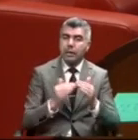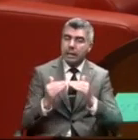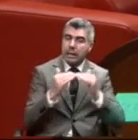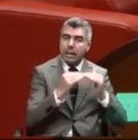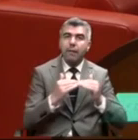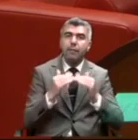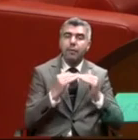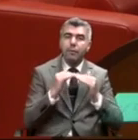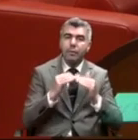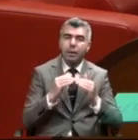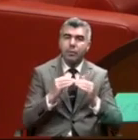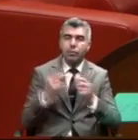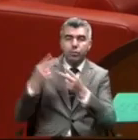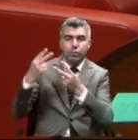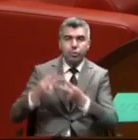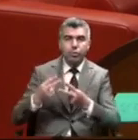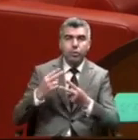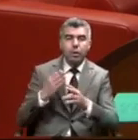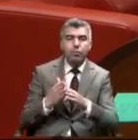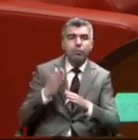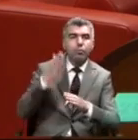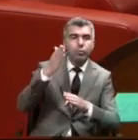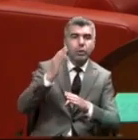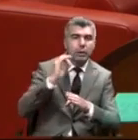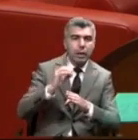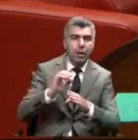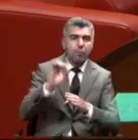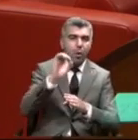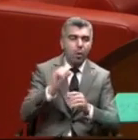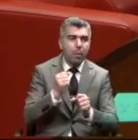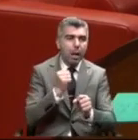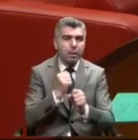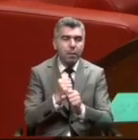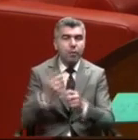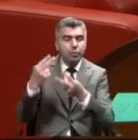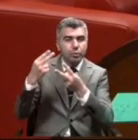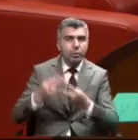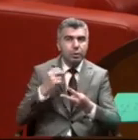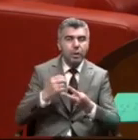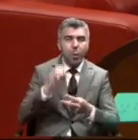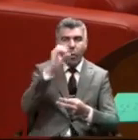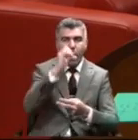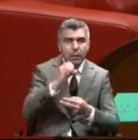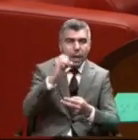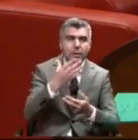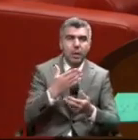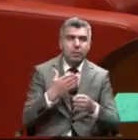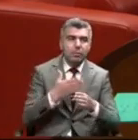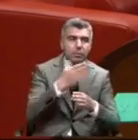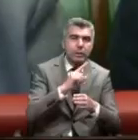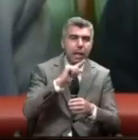لهذاك المستثمر اللي يمشي كيف دائما تيذكر السيد المستشار الورزازات وزاكوره